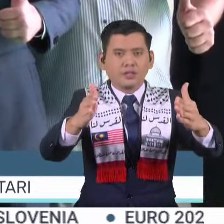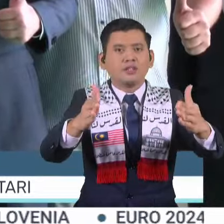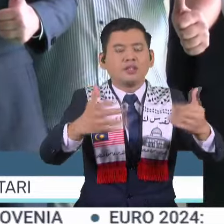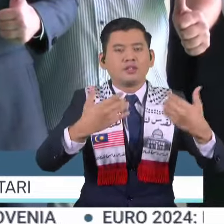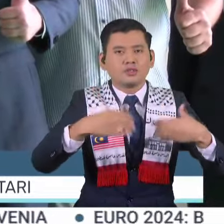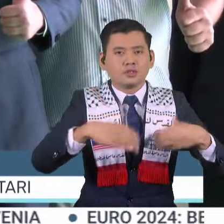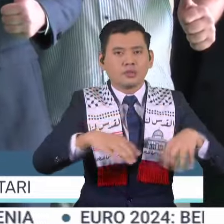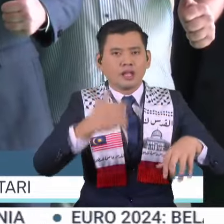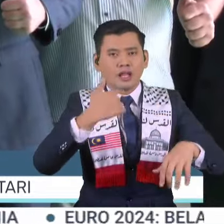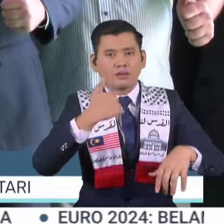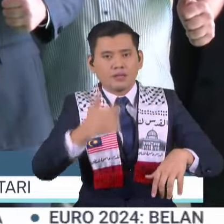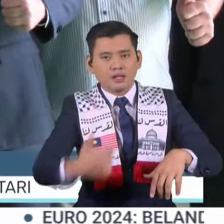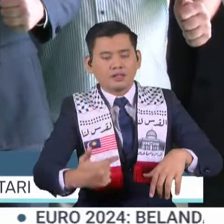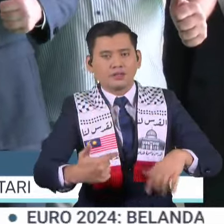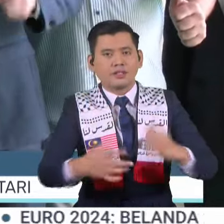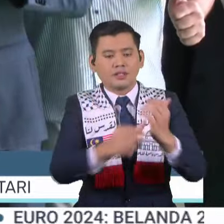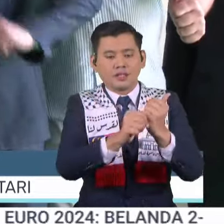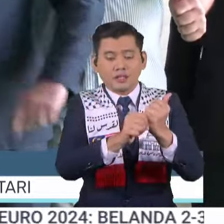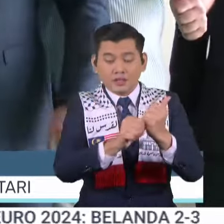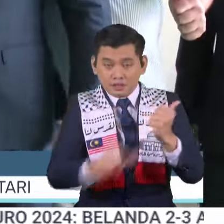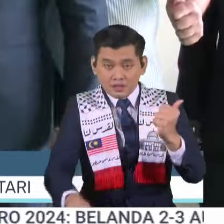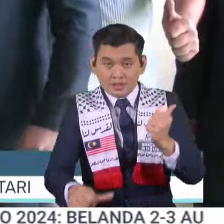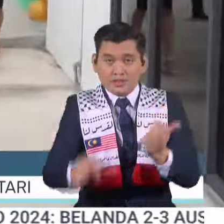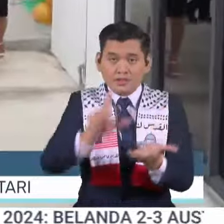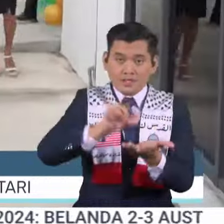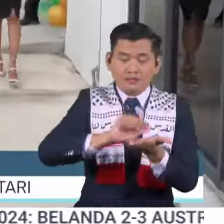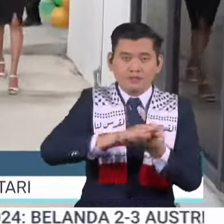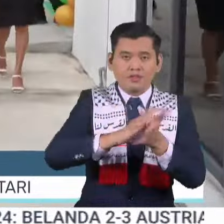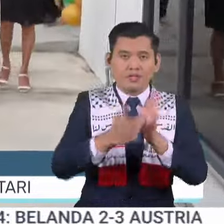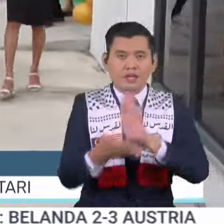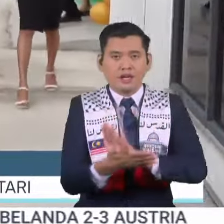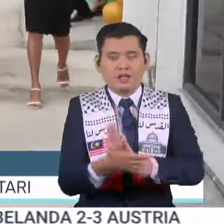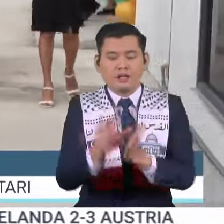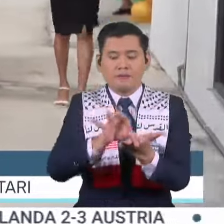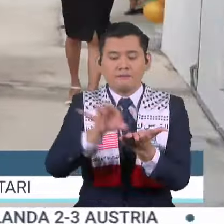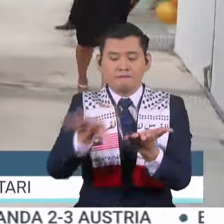ayam sebagai baja makanan haiwan.